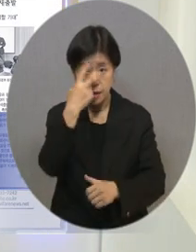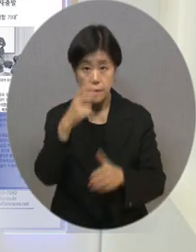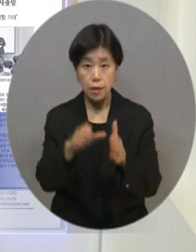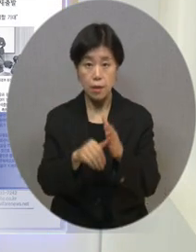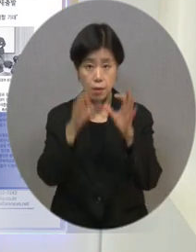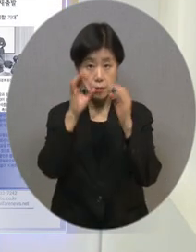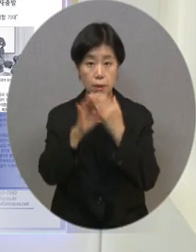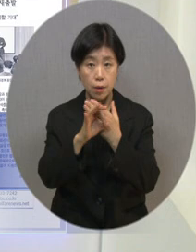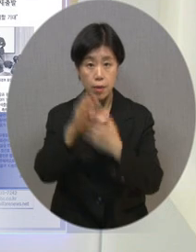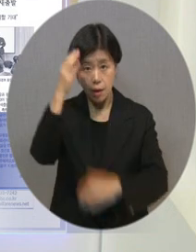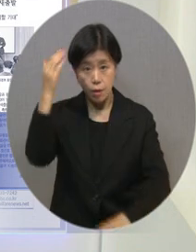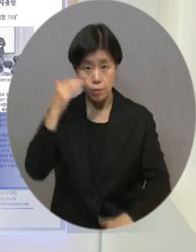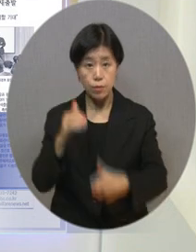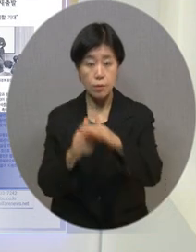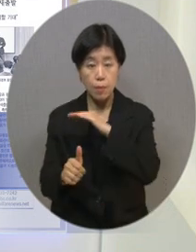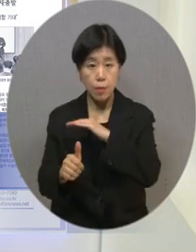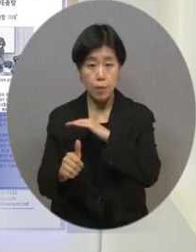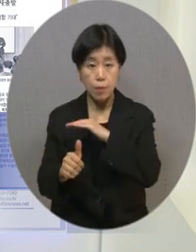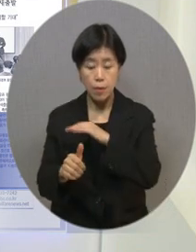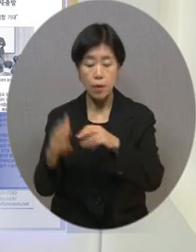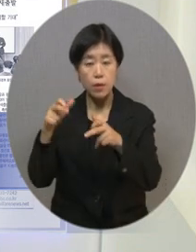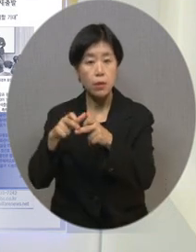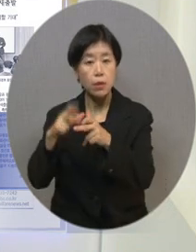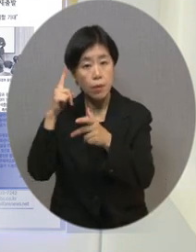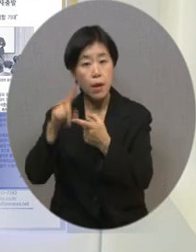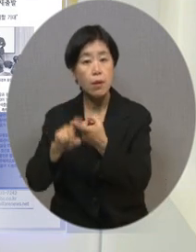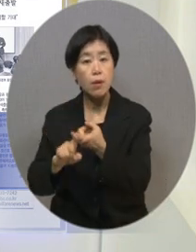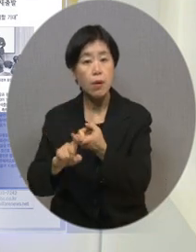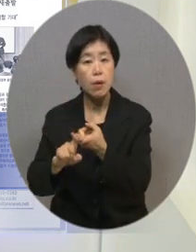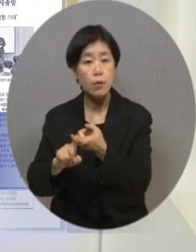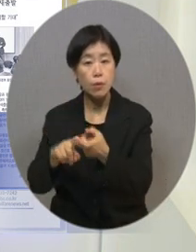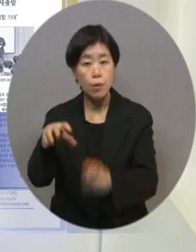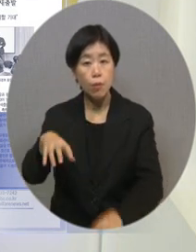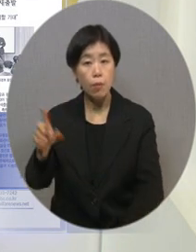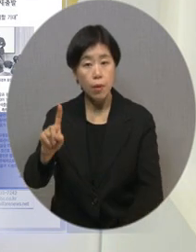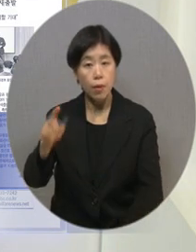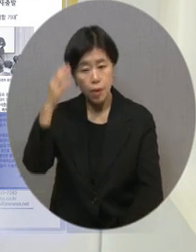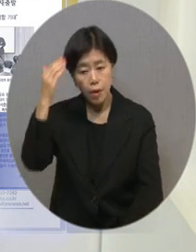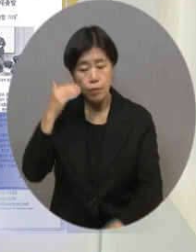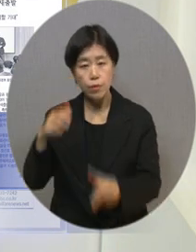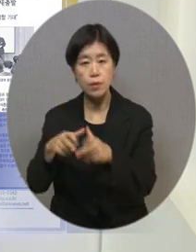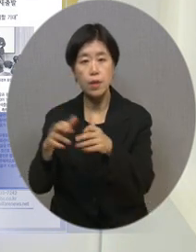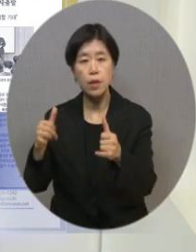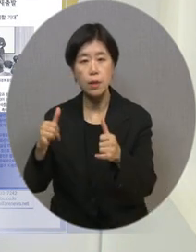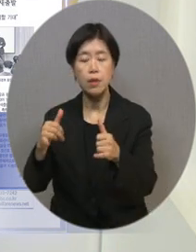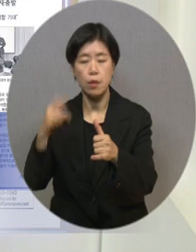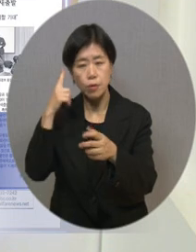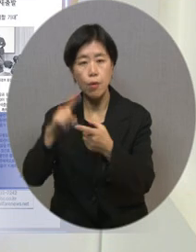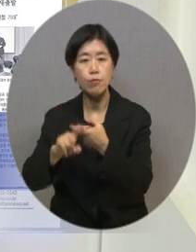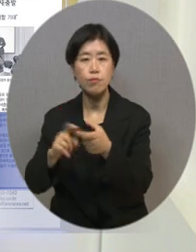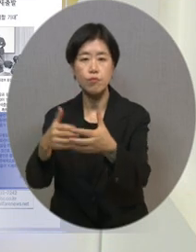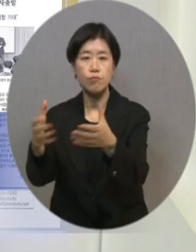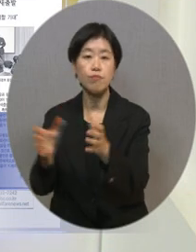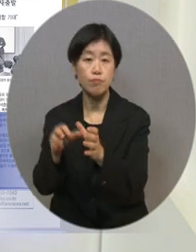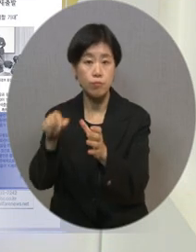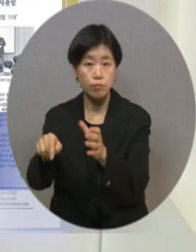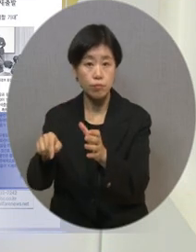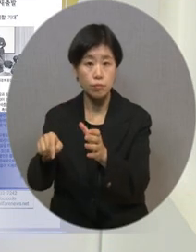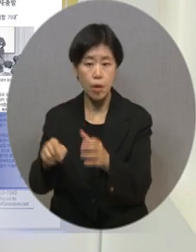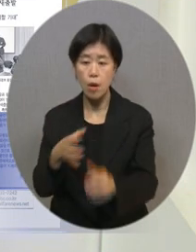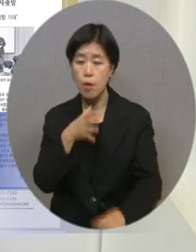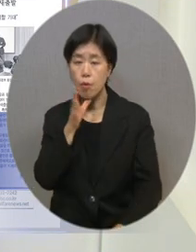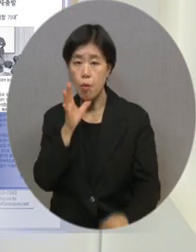우리나라의 대표적인 장애 관련 국책 연구 기관인 한국 장애 개발원이 고령 장인을 위한 정책 연구를